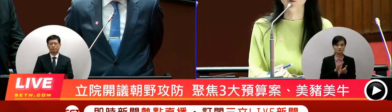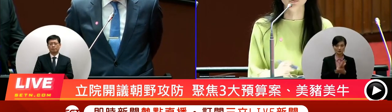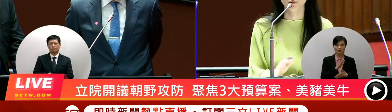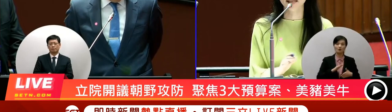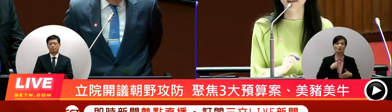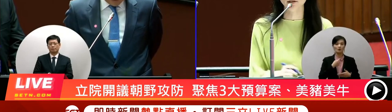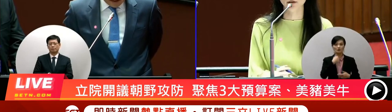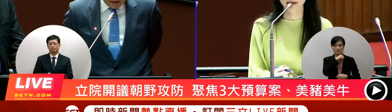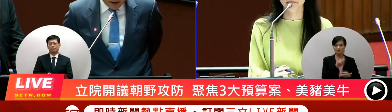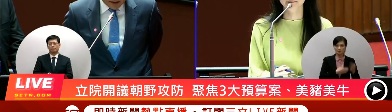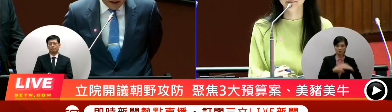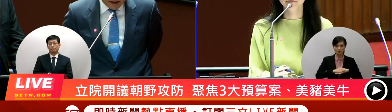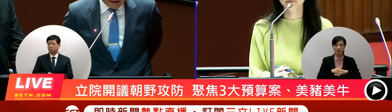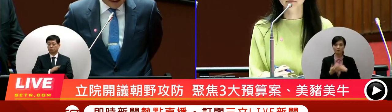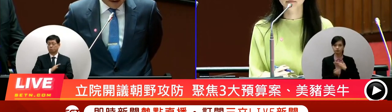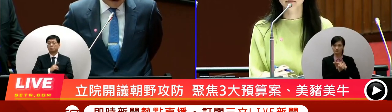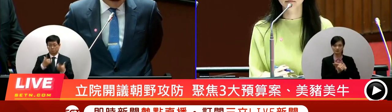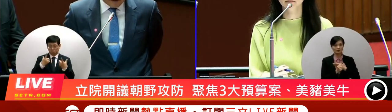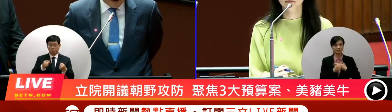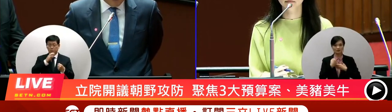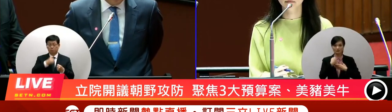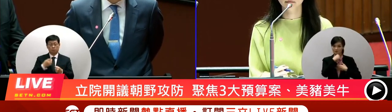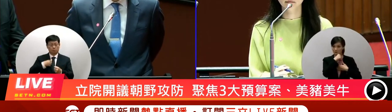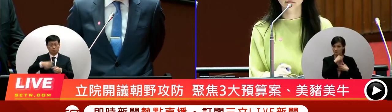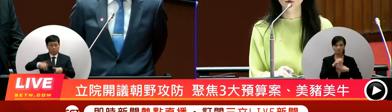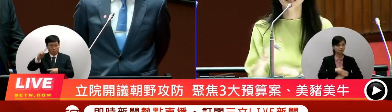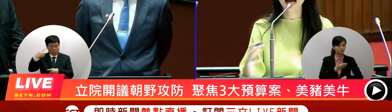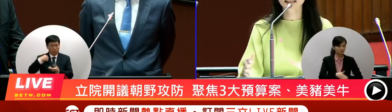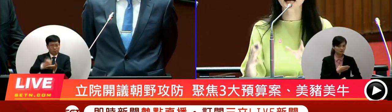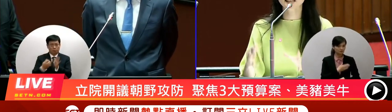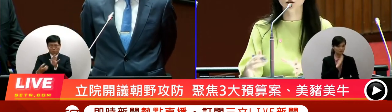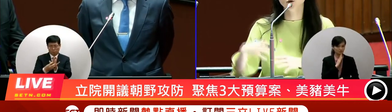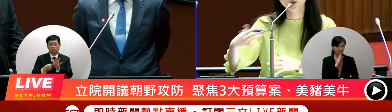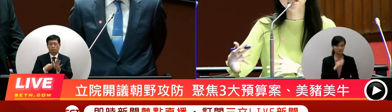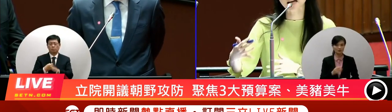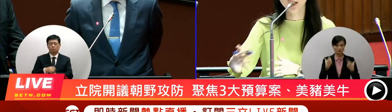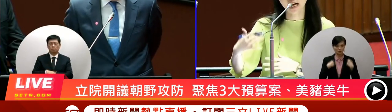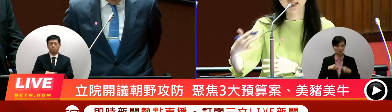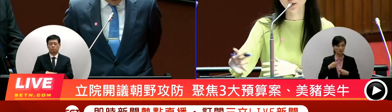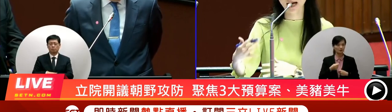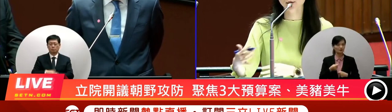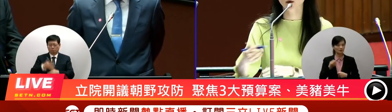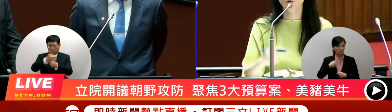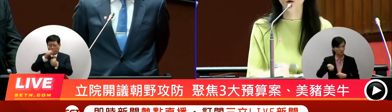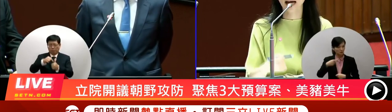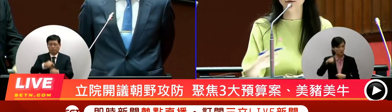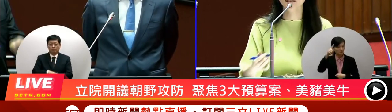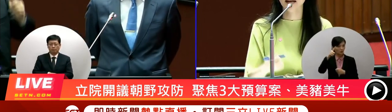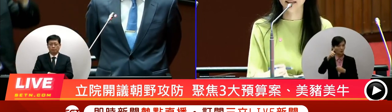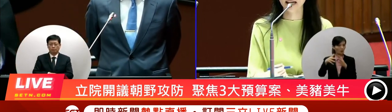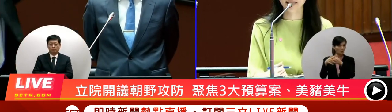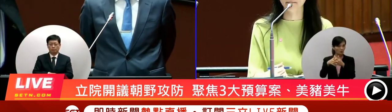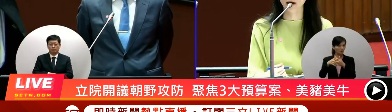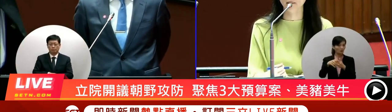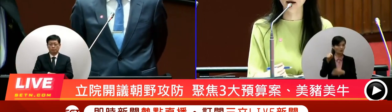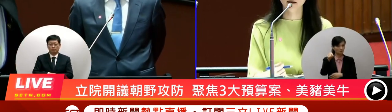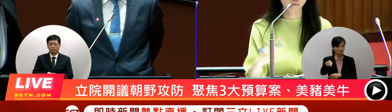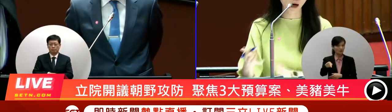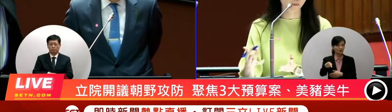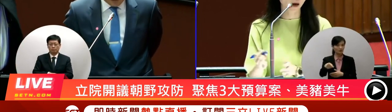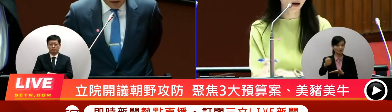湾猪，不会再发生嘛？ 它原来那一层它还是要标， 原来的那一层就是最上层，它的来源国、来源产地还是要